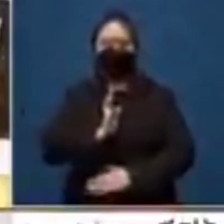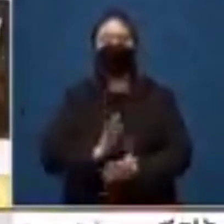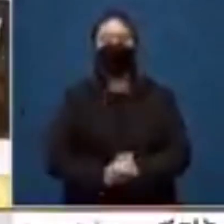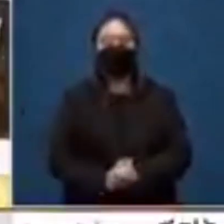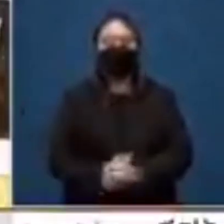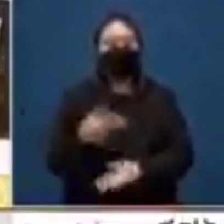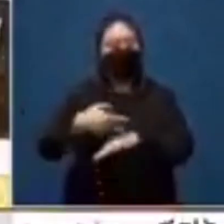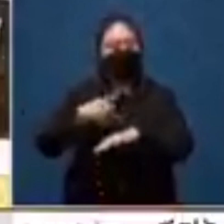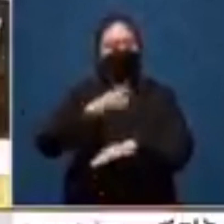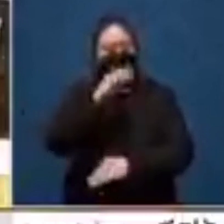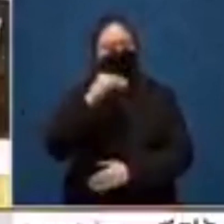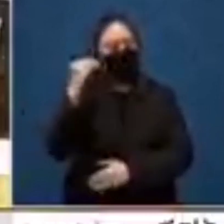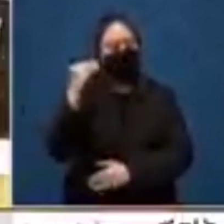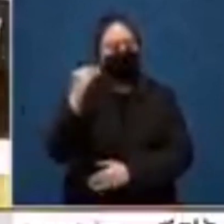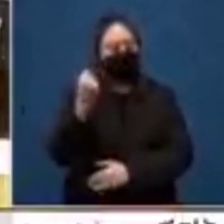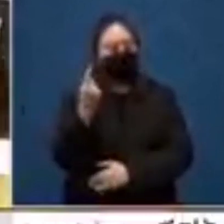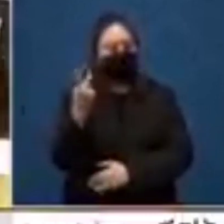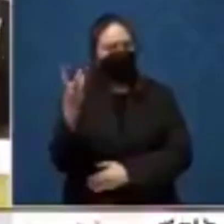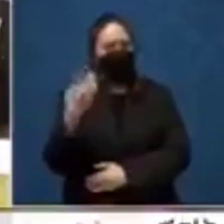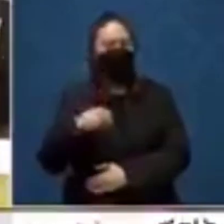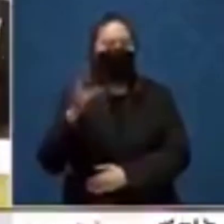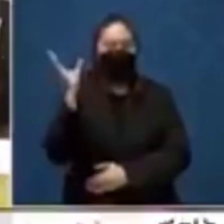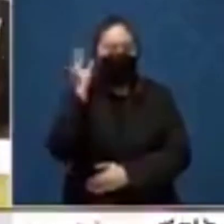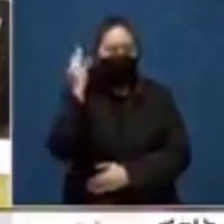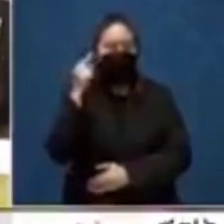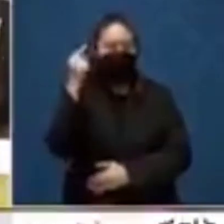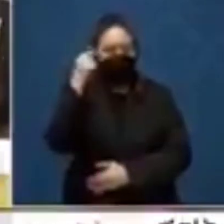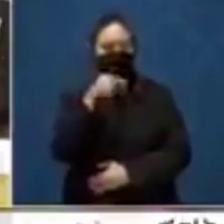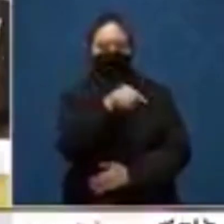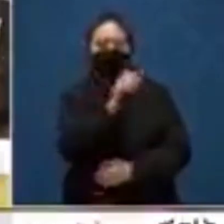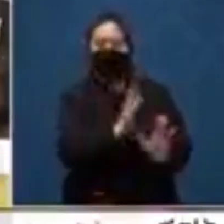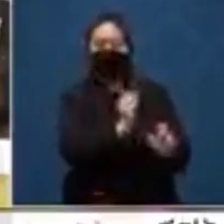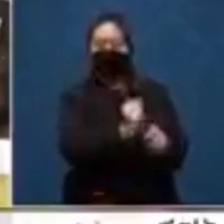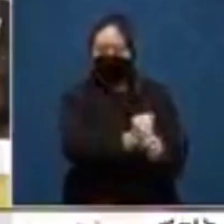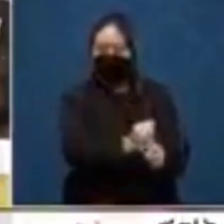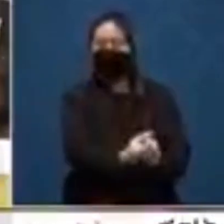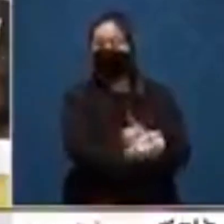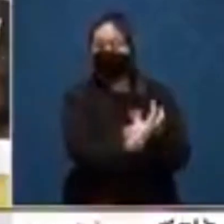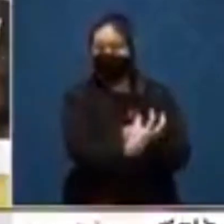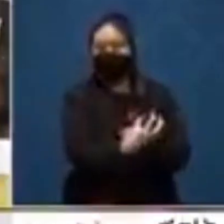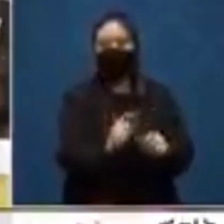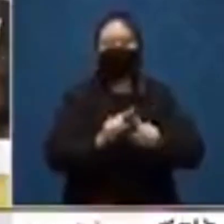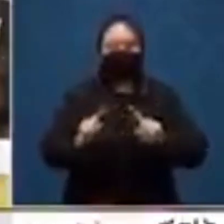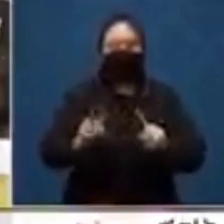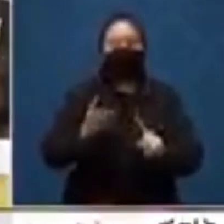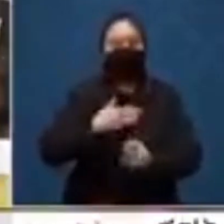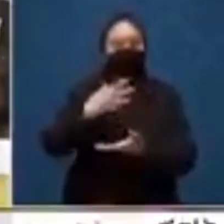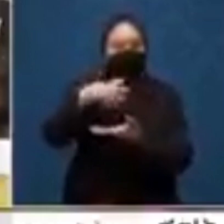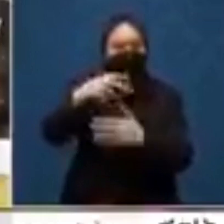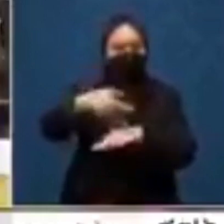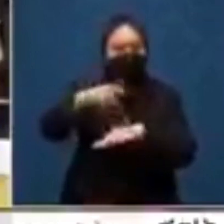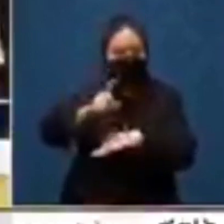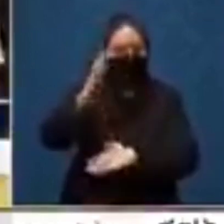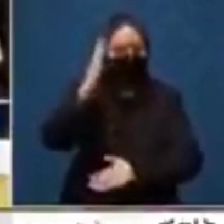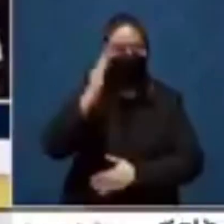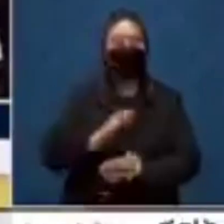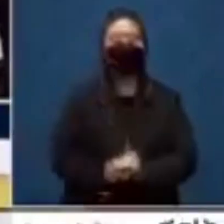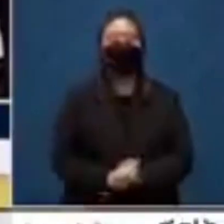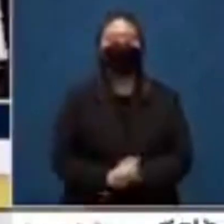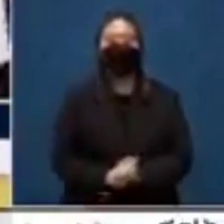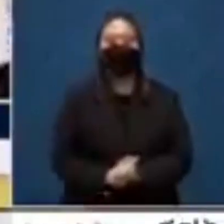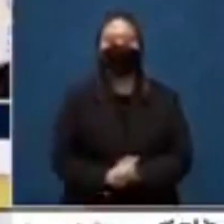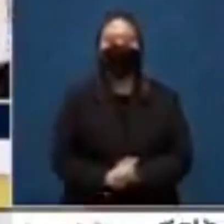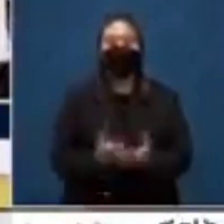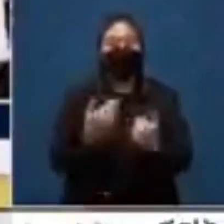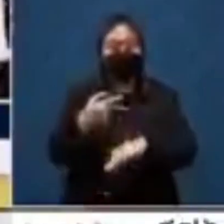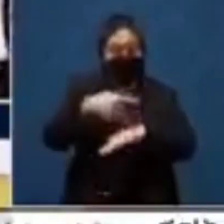ายครั้งครับผมก็ฟังอยู่ว่าเป็นเรื่องของเจ้าหน้าที่ชงมาแต่คือผมเรียนกับท่านประธานอย่างนี้ครับว่าท่านประธานใช้อํ